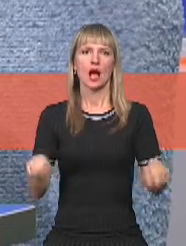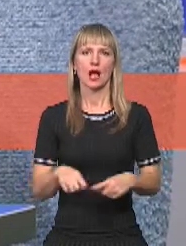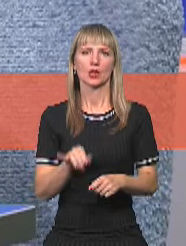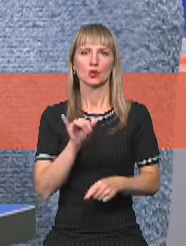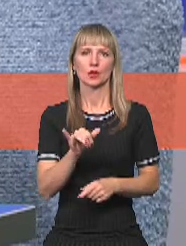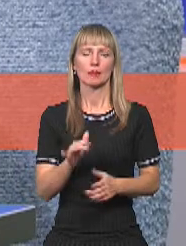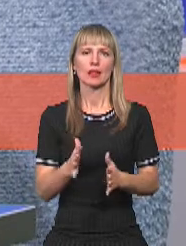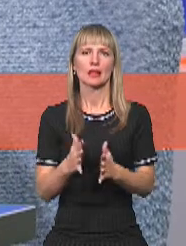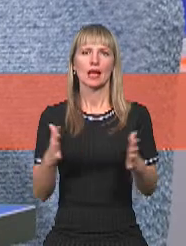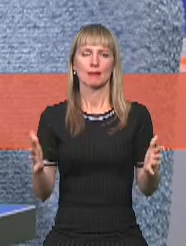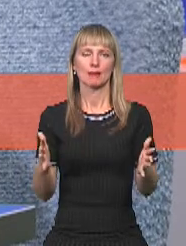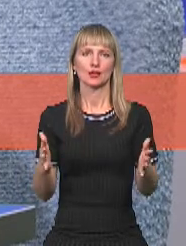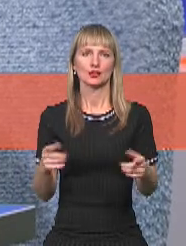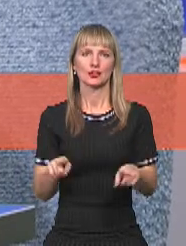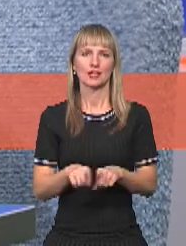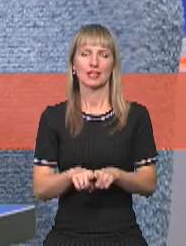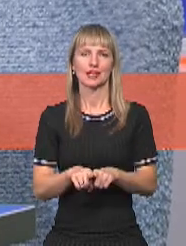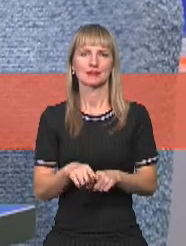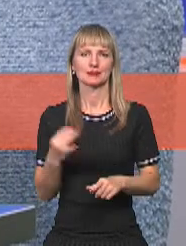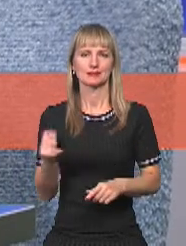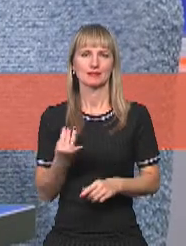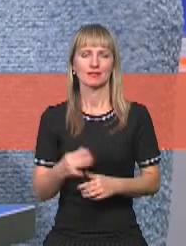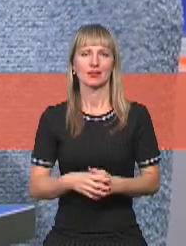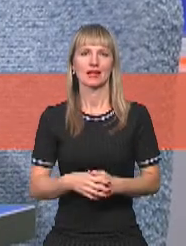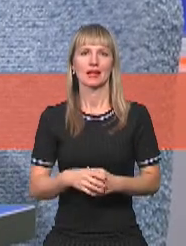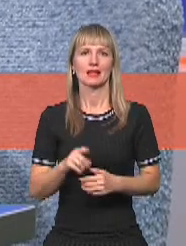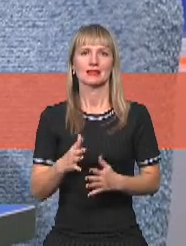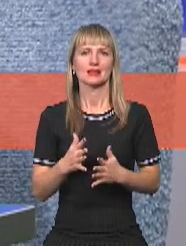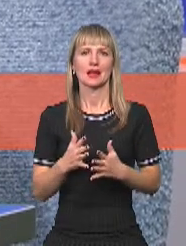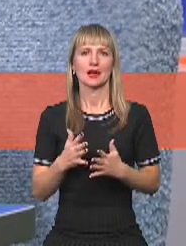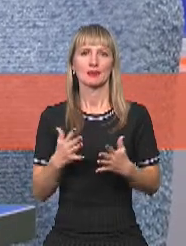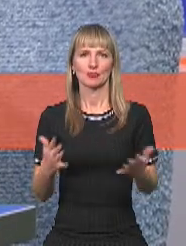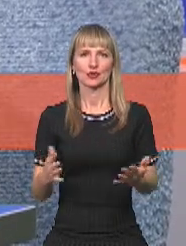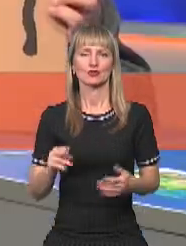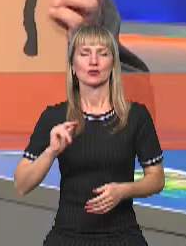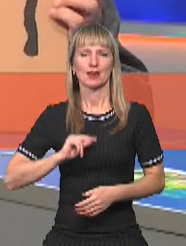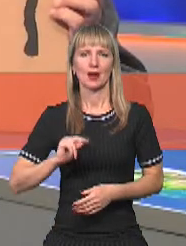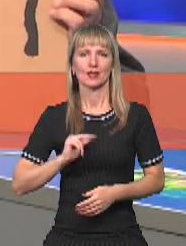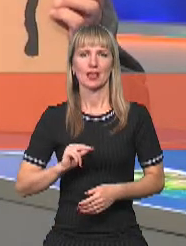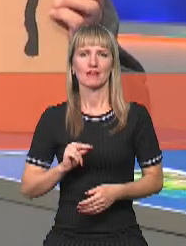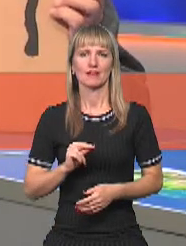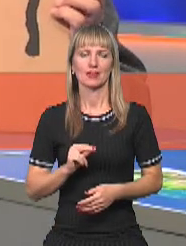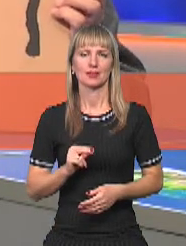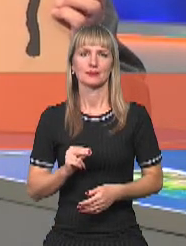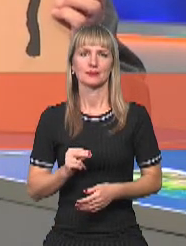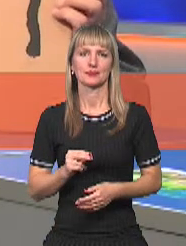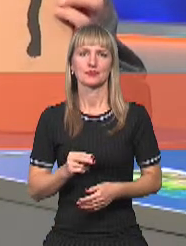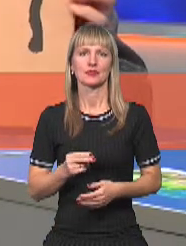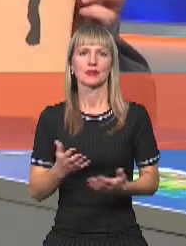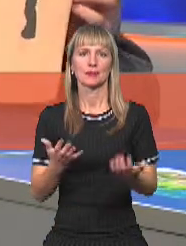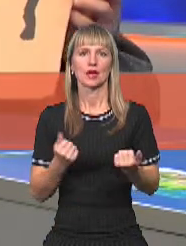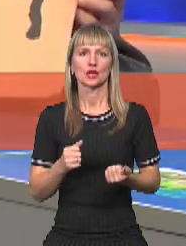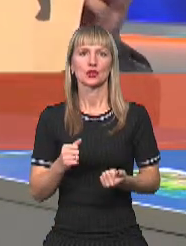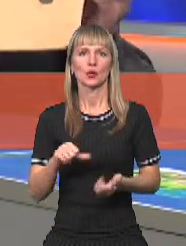найбільш, ну, я б сказала, радикальний. Він не радикальний, найбільша він причина, просто дієвий. Ага, найбільша причина брати участь, і